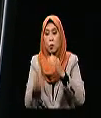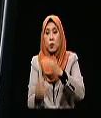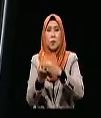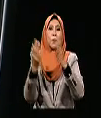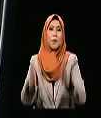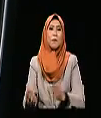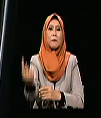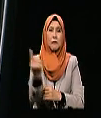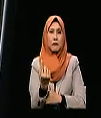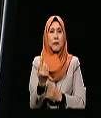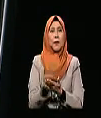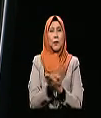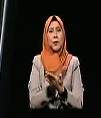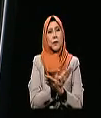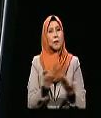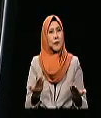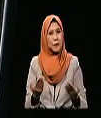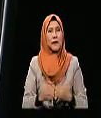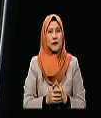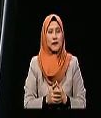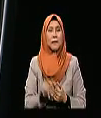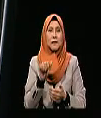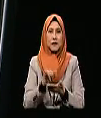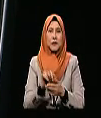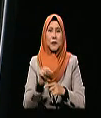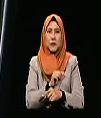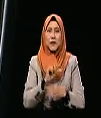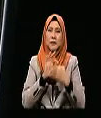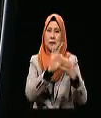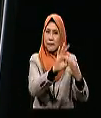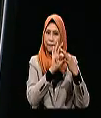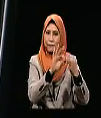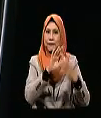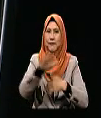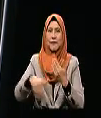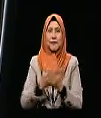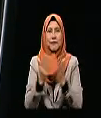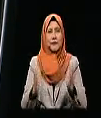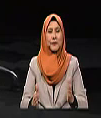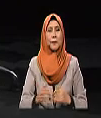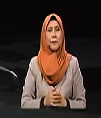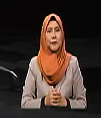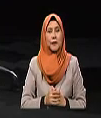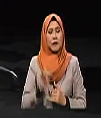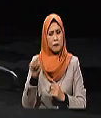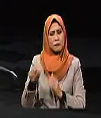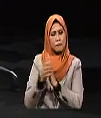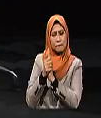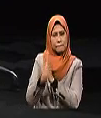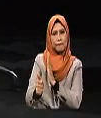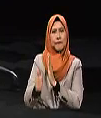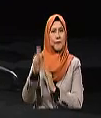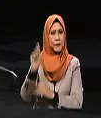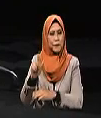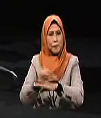Jadi ini kita kena atasi dengan perbincangan dengan semua agensi lainlah. Baik, untuk reskilling dan upskilling mereka, Datuk Seri,